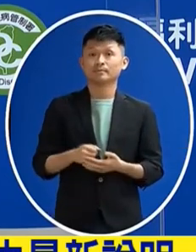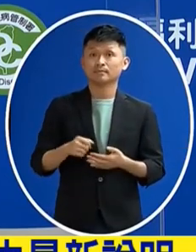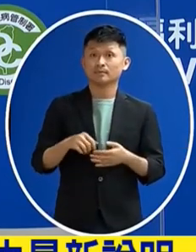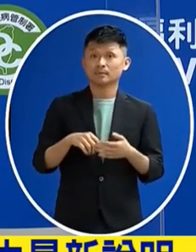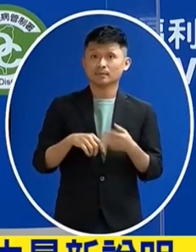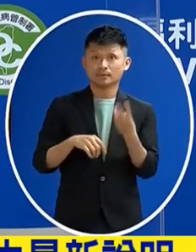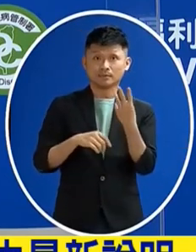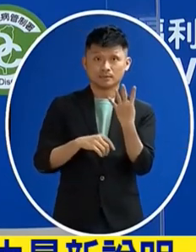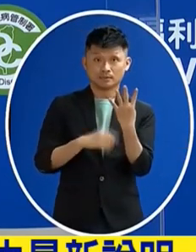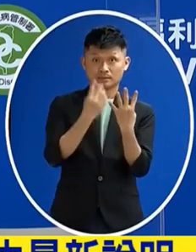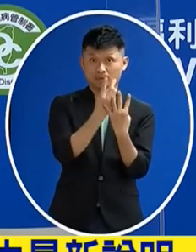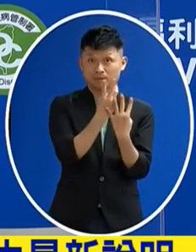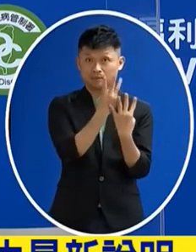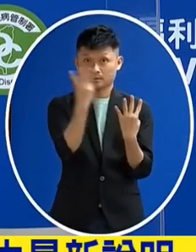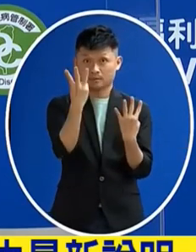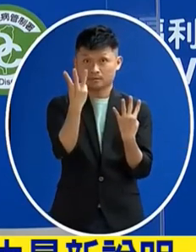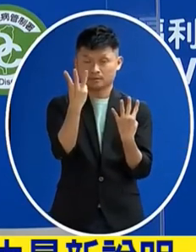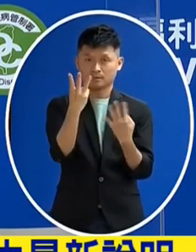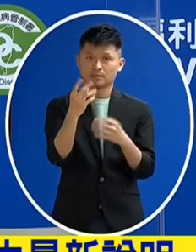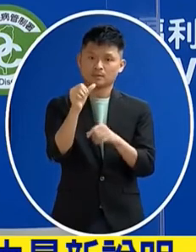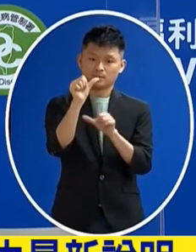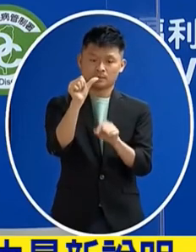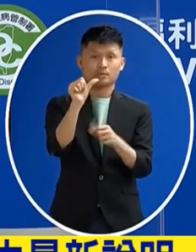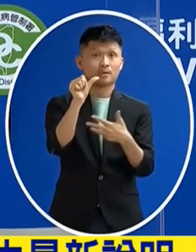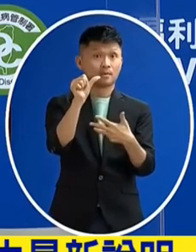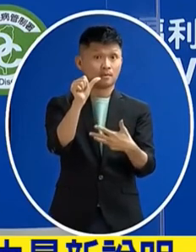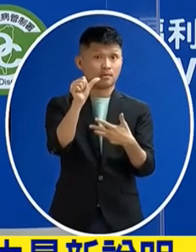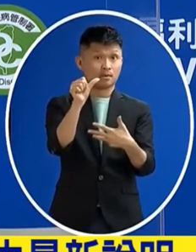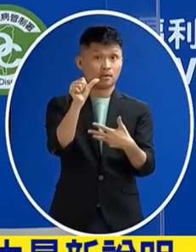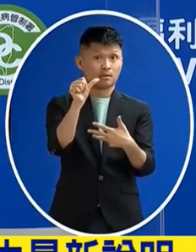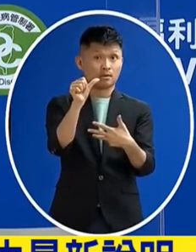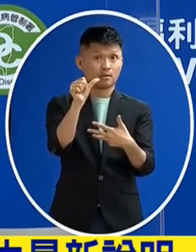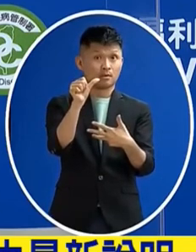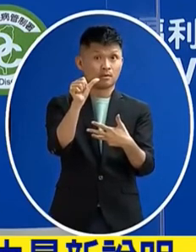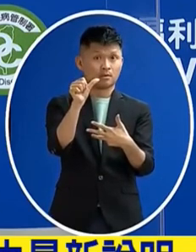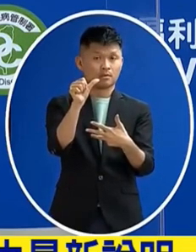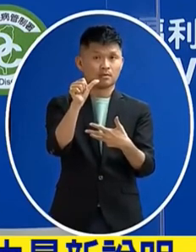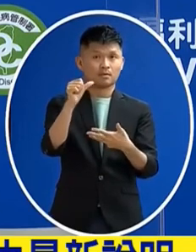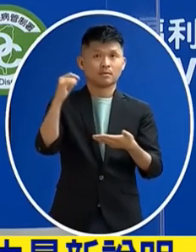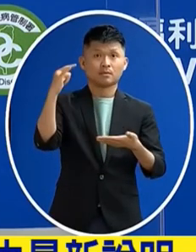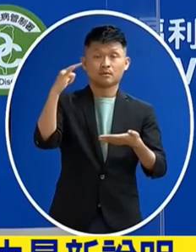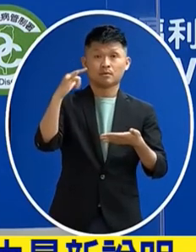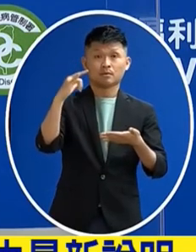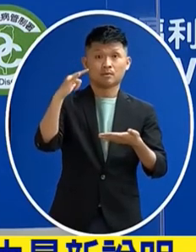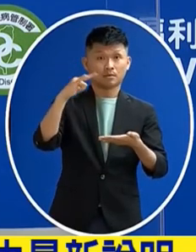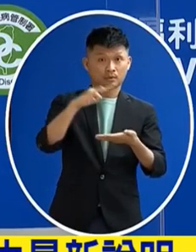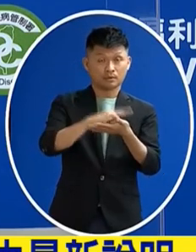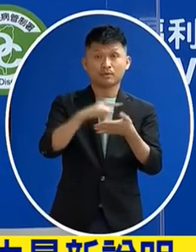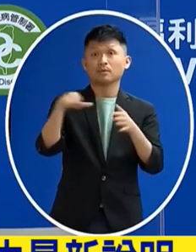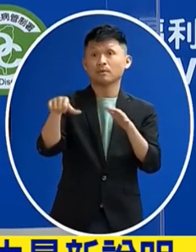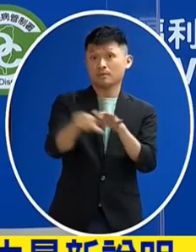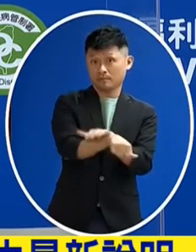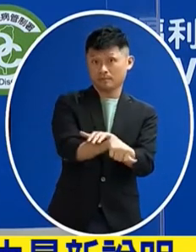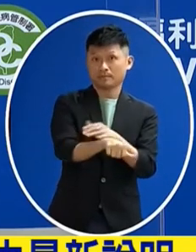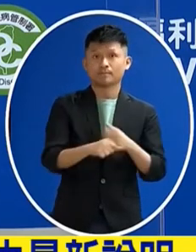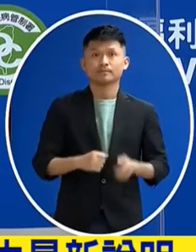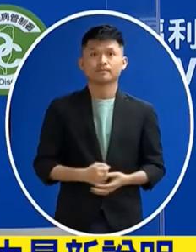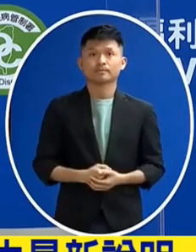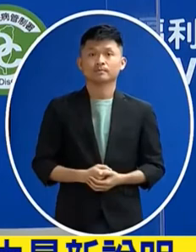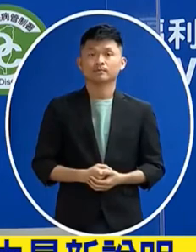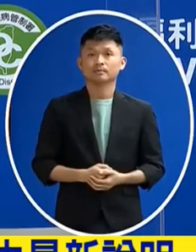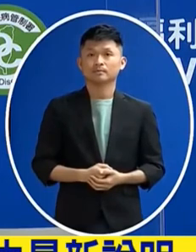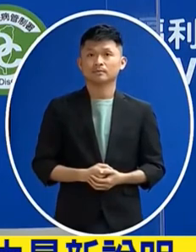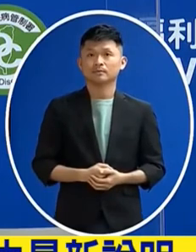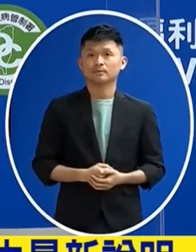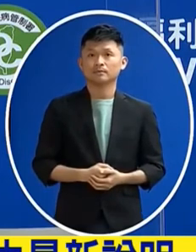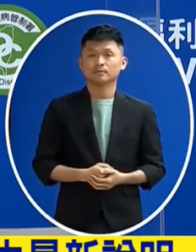中有3位是在前天5月8号，好，5月8号入进来的飞机哈，他